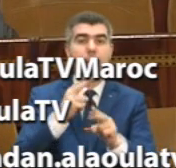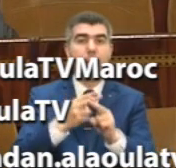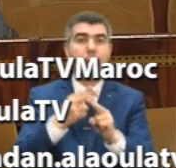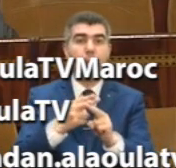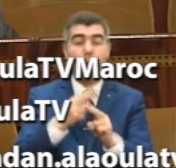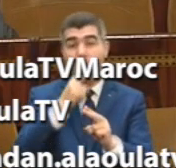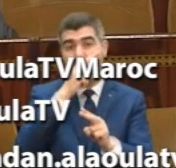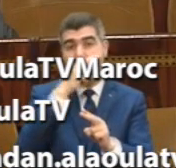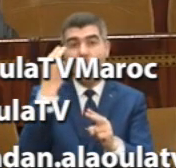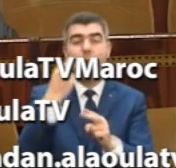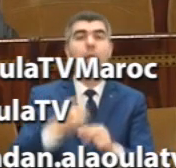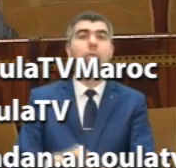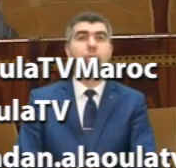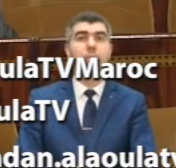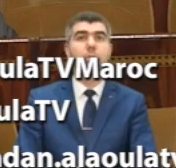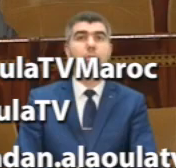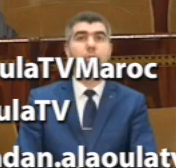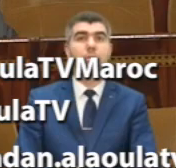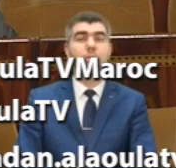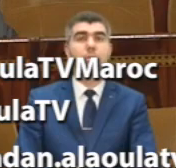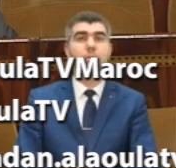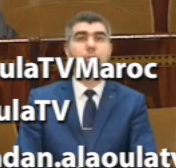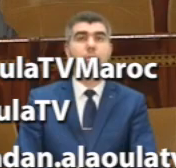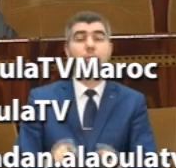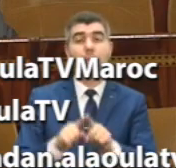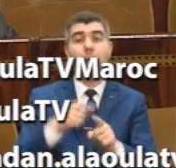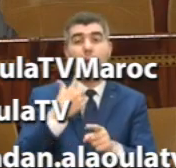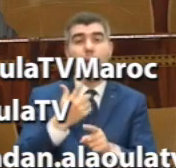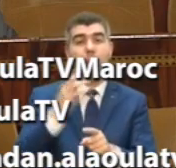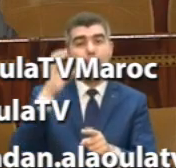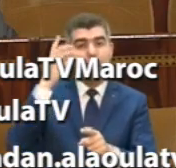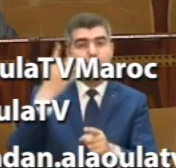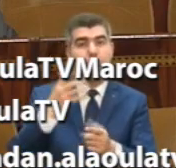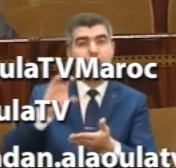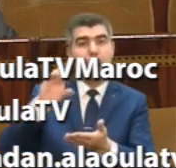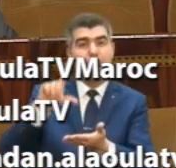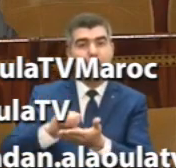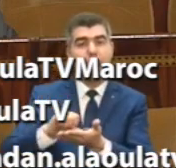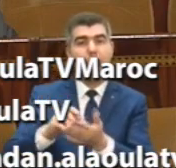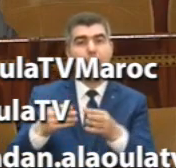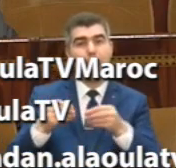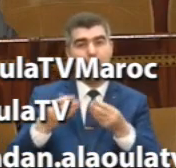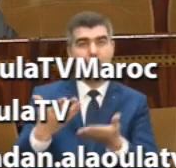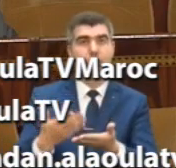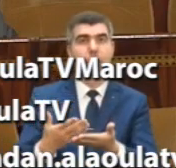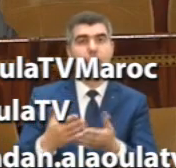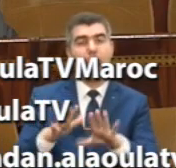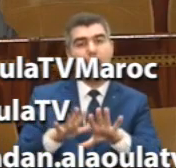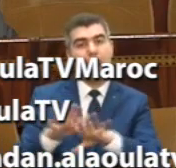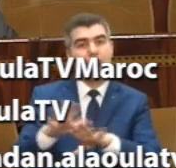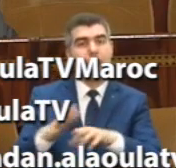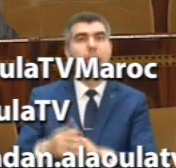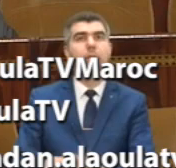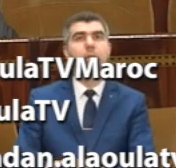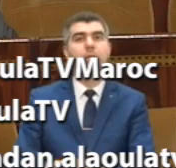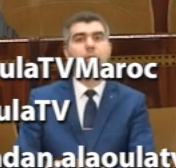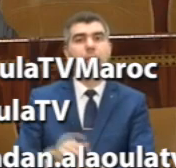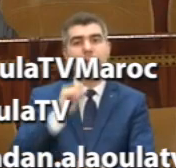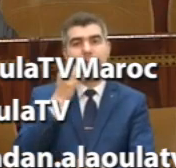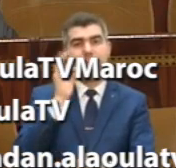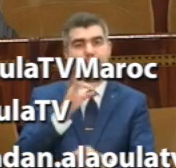من ضمن هذه المقاطع مقطع برشيد دار بيضاء مراكش أكادير